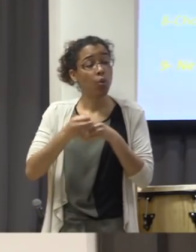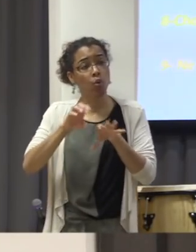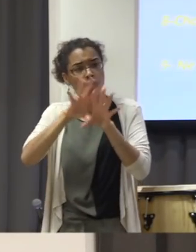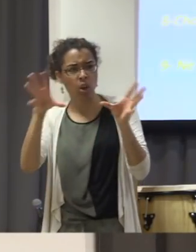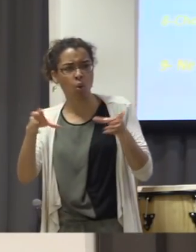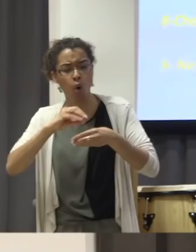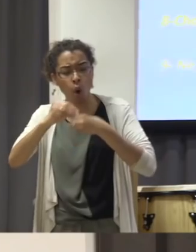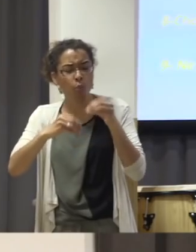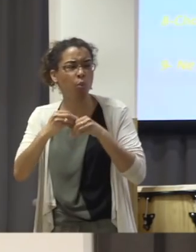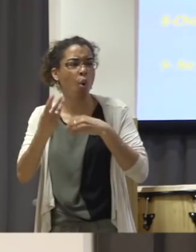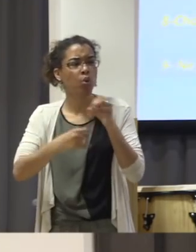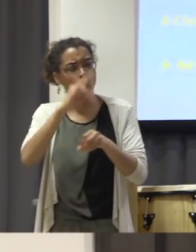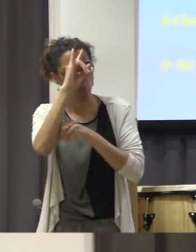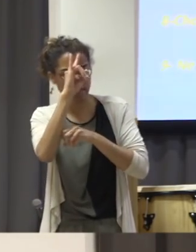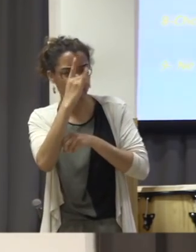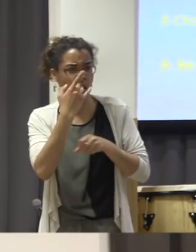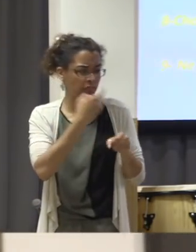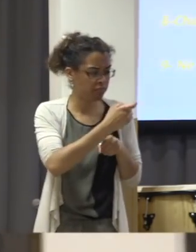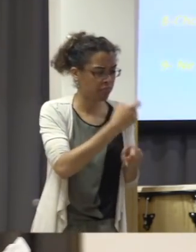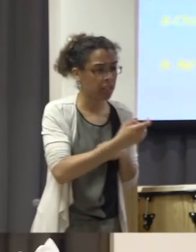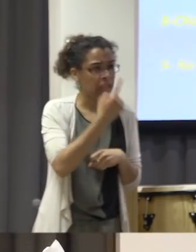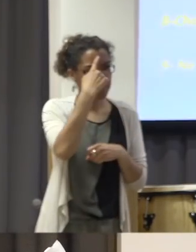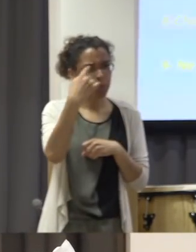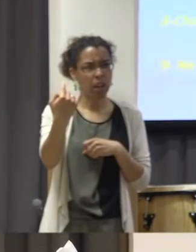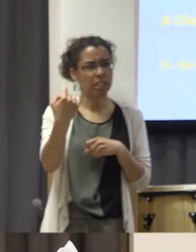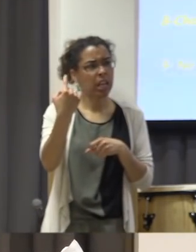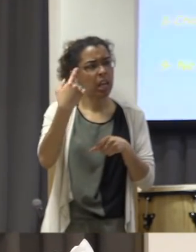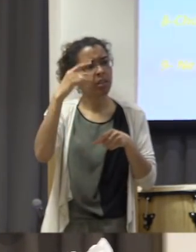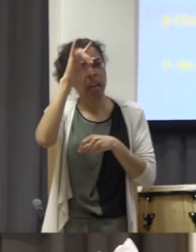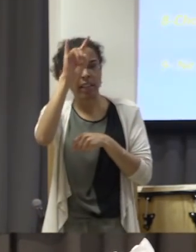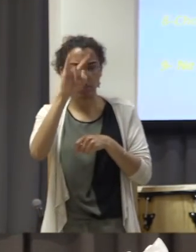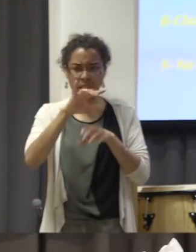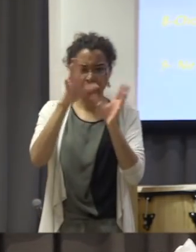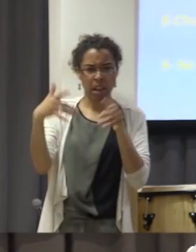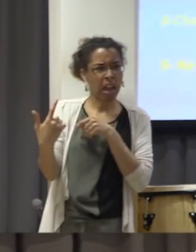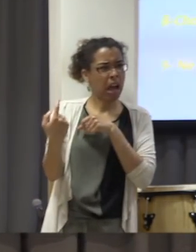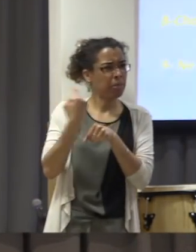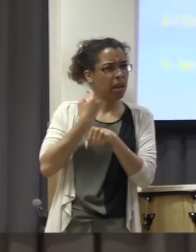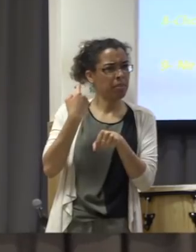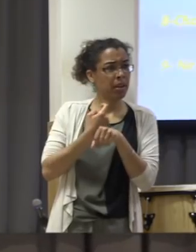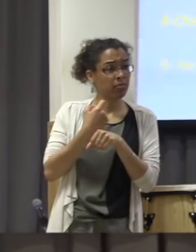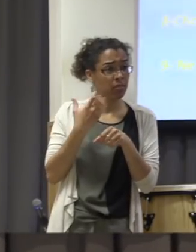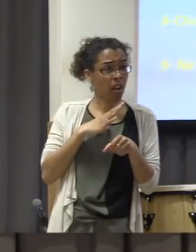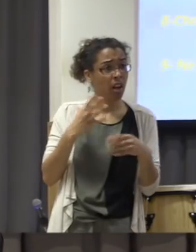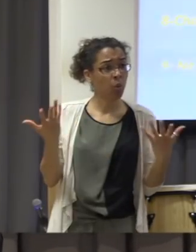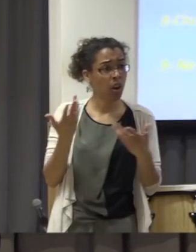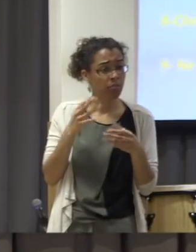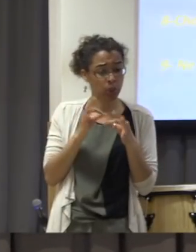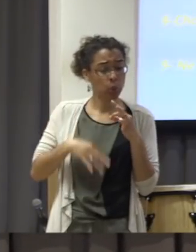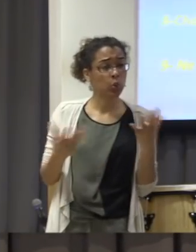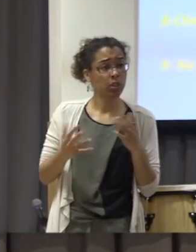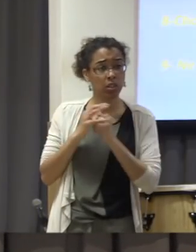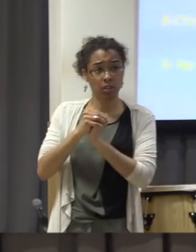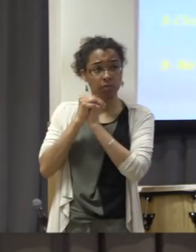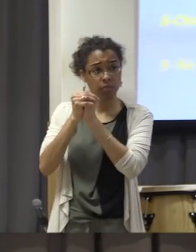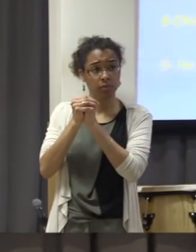Satan, si tu crois que c'est l'ennemi qui est derrière tout cela, tu as la prière. Celui qui